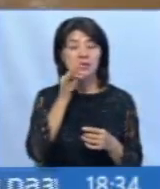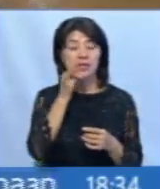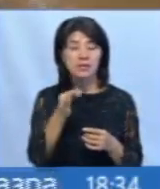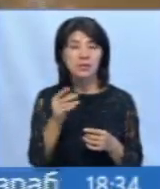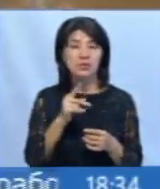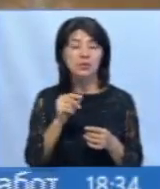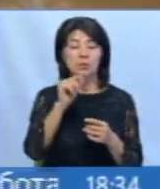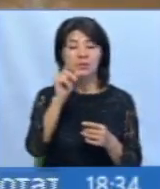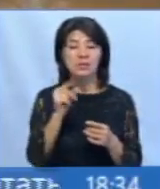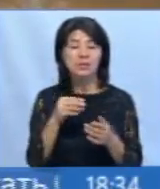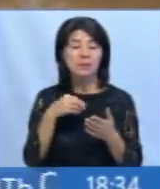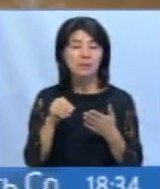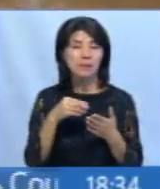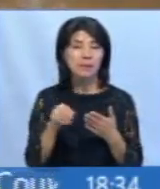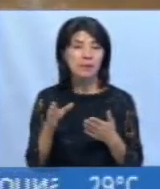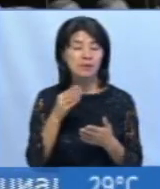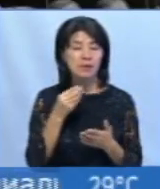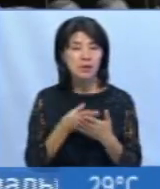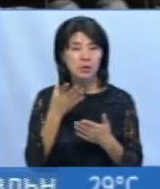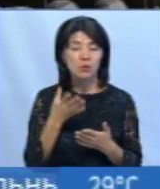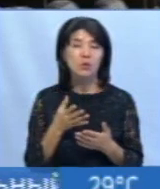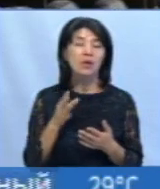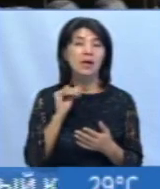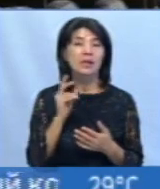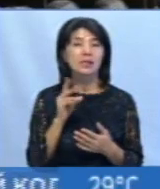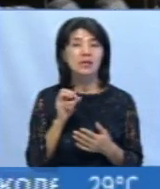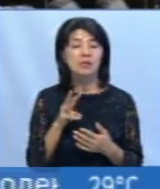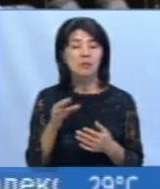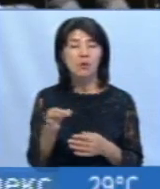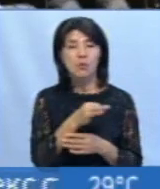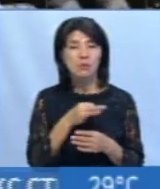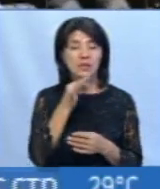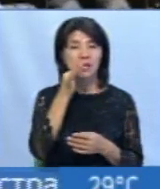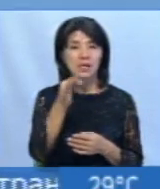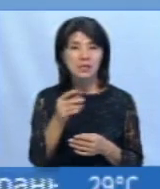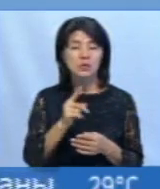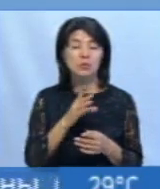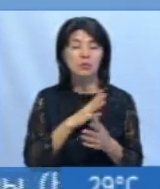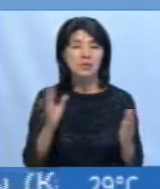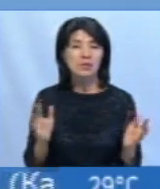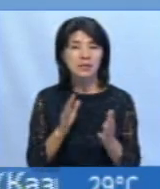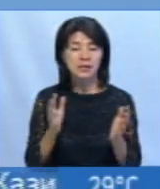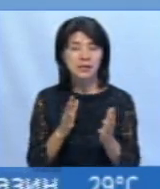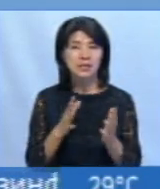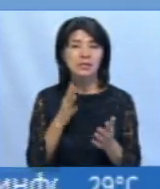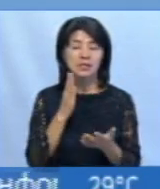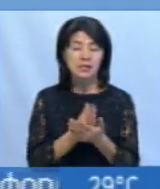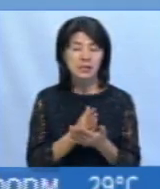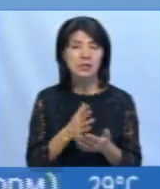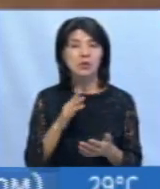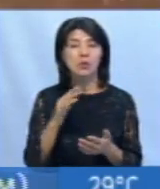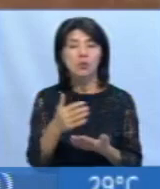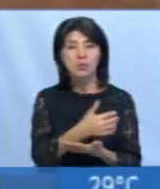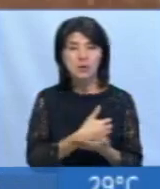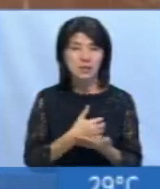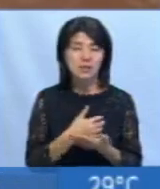пшеницу у них обещают по привлекательной цене. Аким области заострил внимание на необходимости сохранить имеющийся урожай. Важно уложиться в агротехнические сроки, главное обеспечить